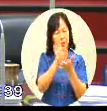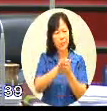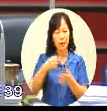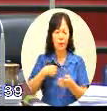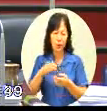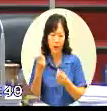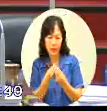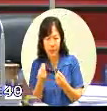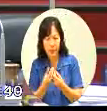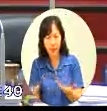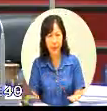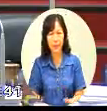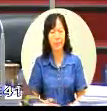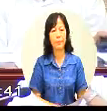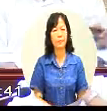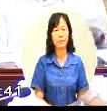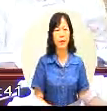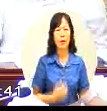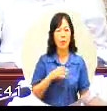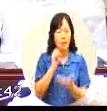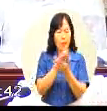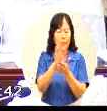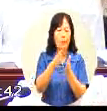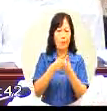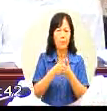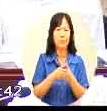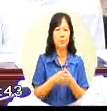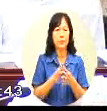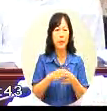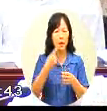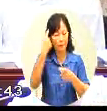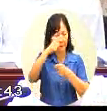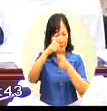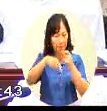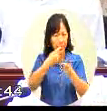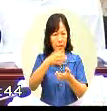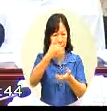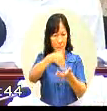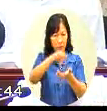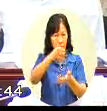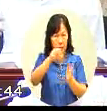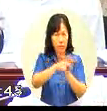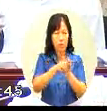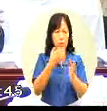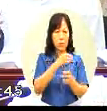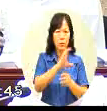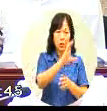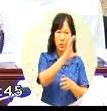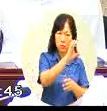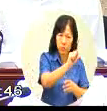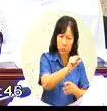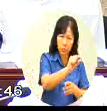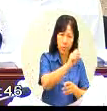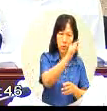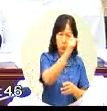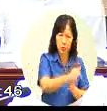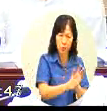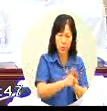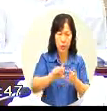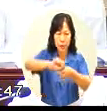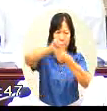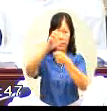审啊？ 我跟萧议员报告，我明年度的预算之所以从95亿调高